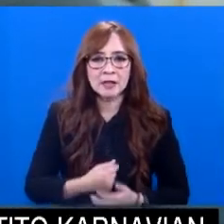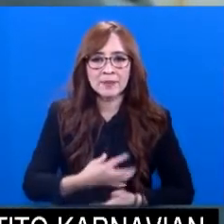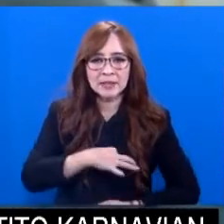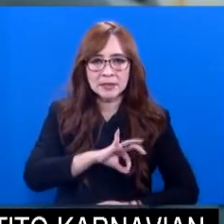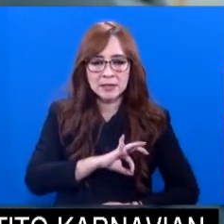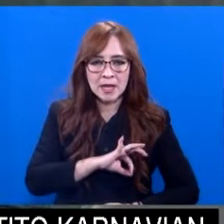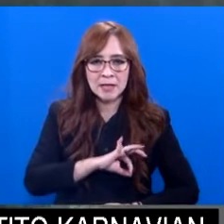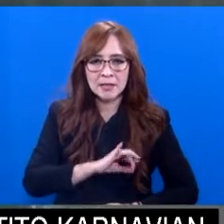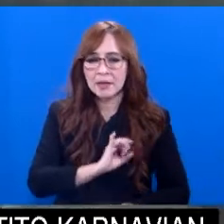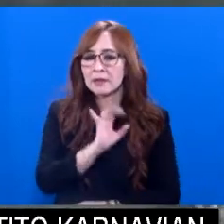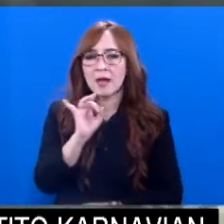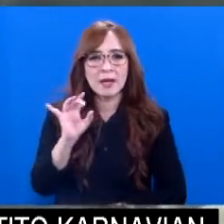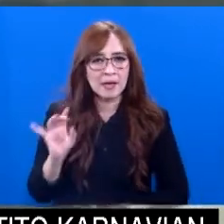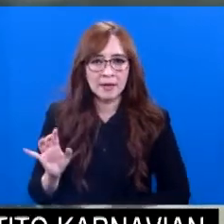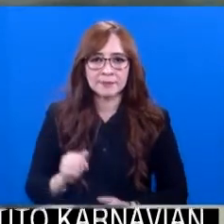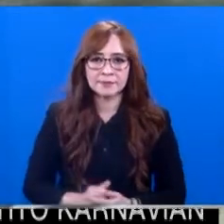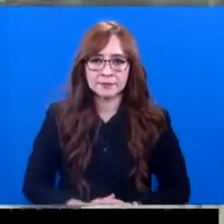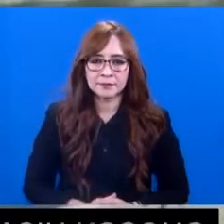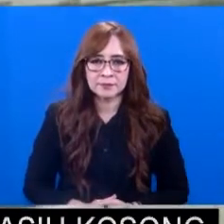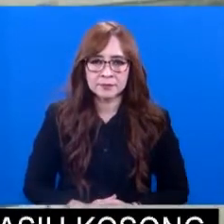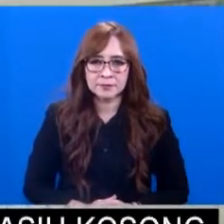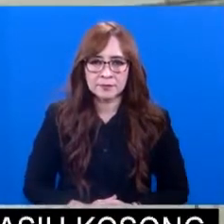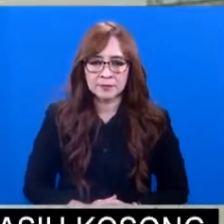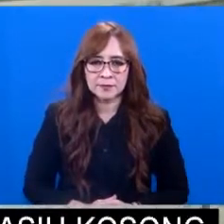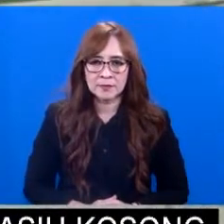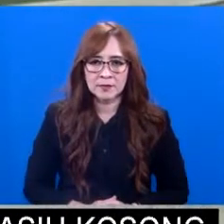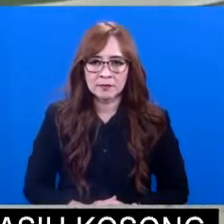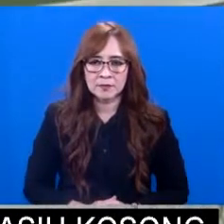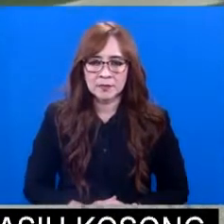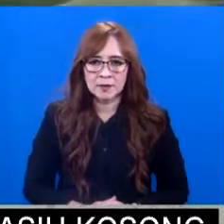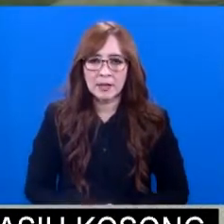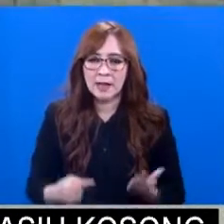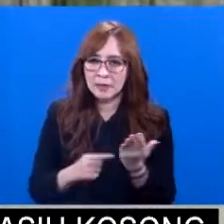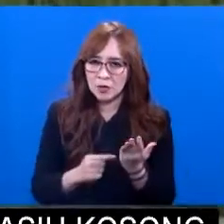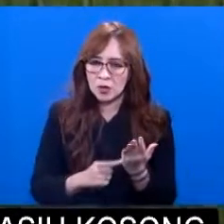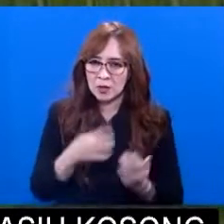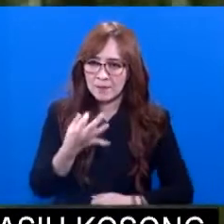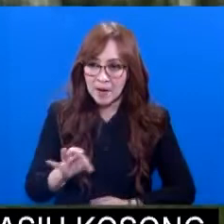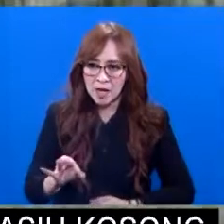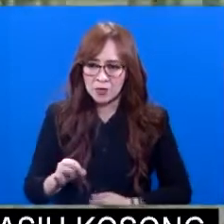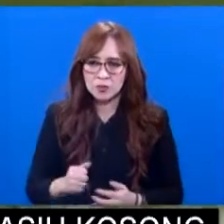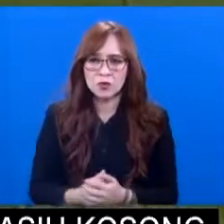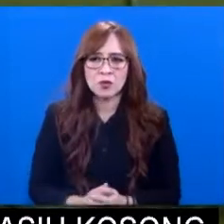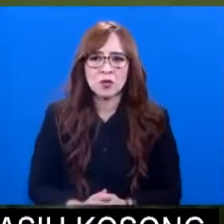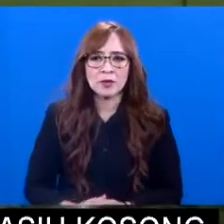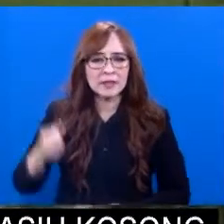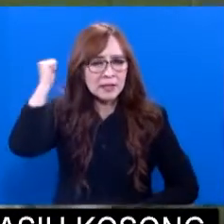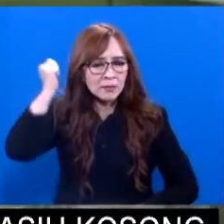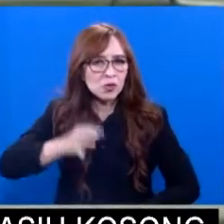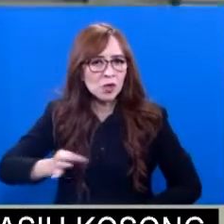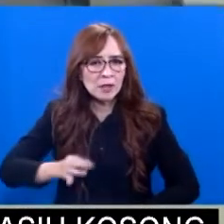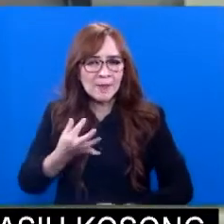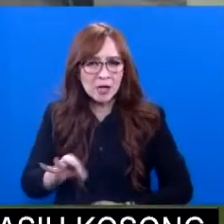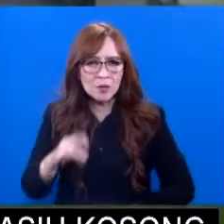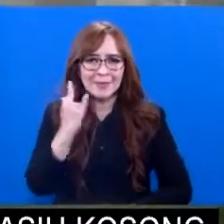ke pasukan tetap ada. Dengan kemajuan teknologi, dimanapun ibu kota ditempatkan tetap memiliki resiko serangan militer.